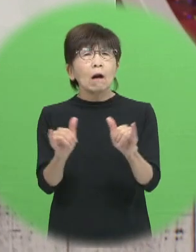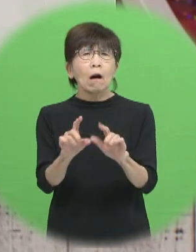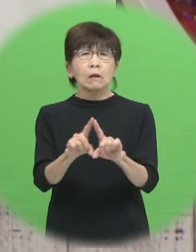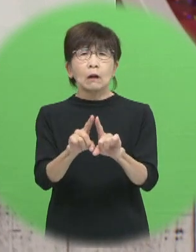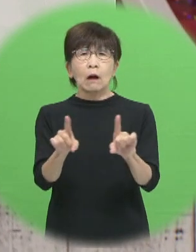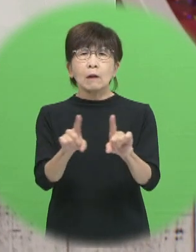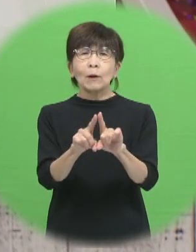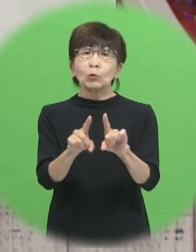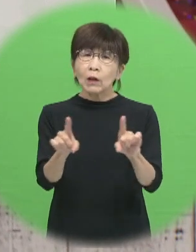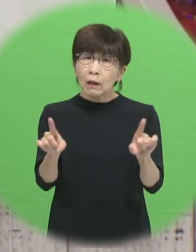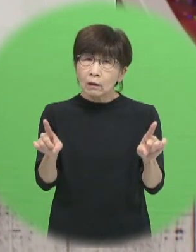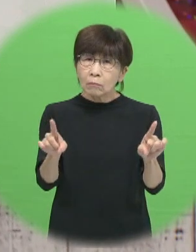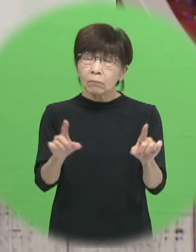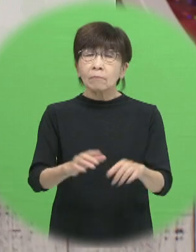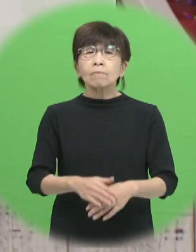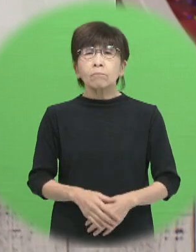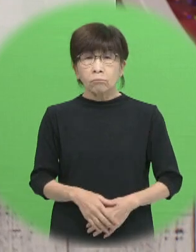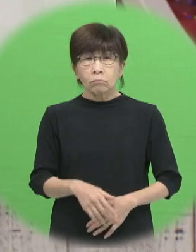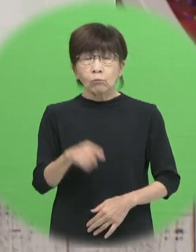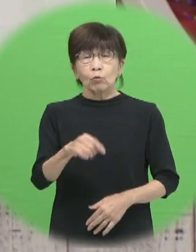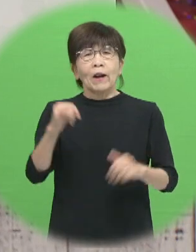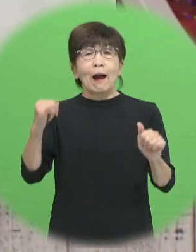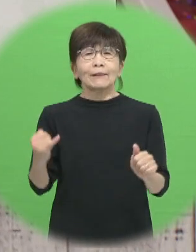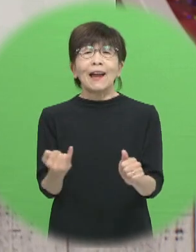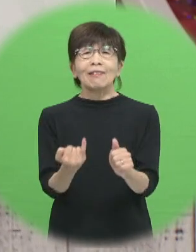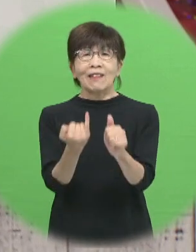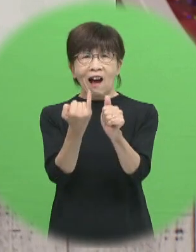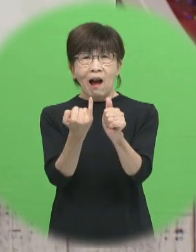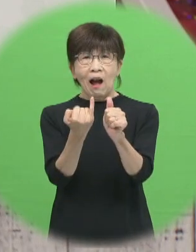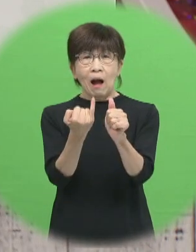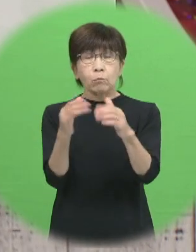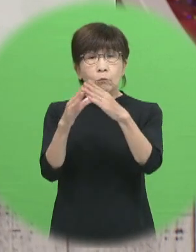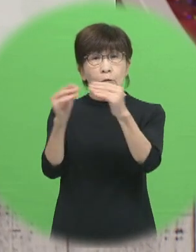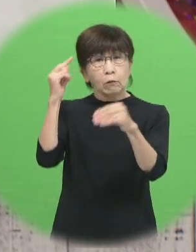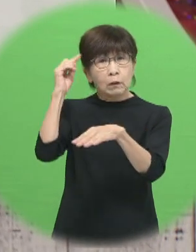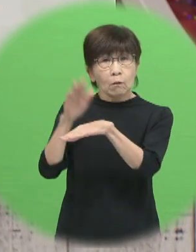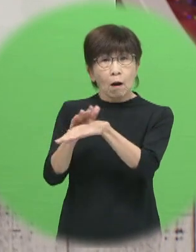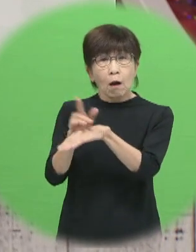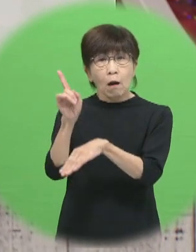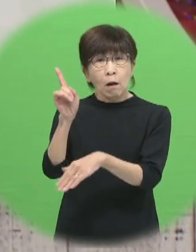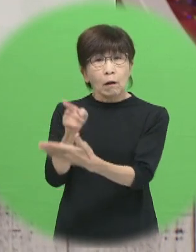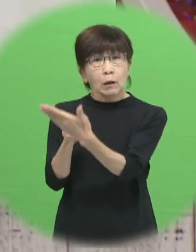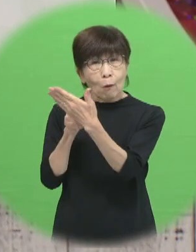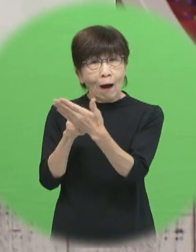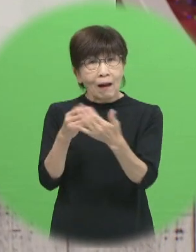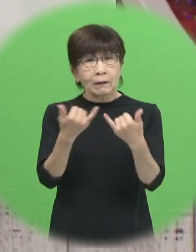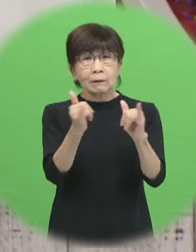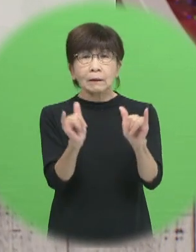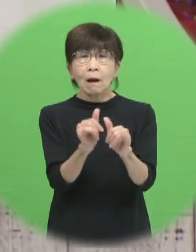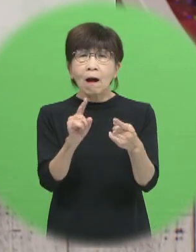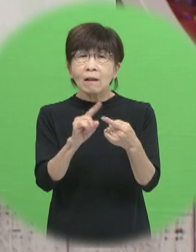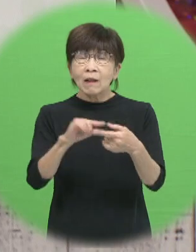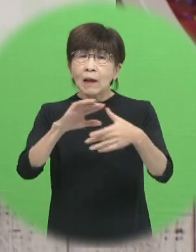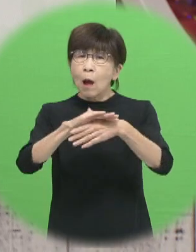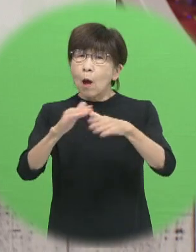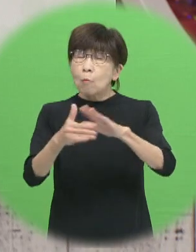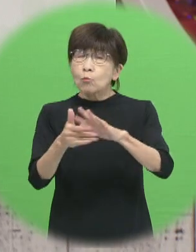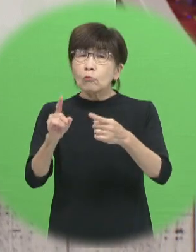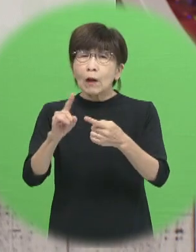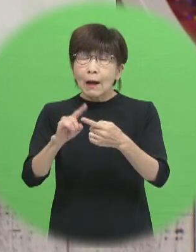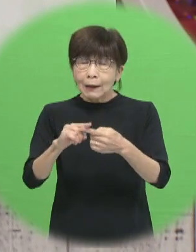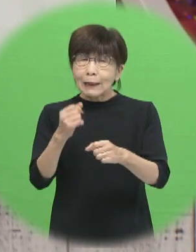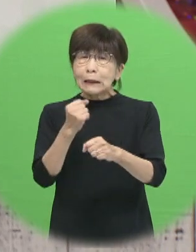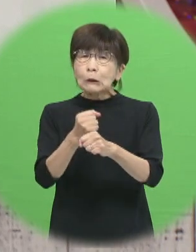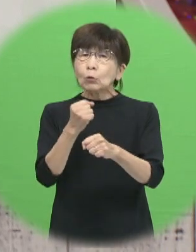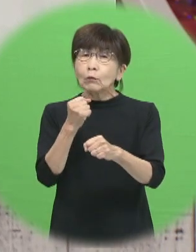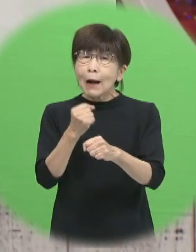ね、でこれがジェンダーで、国の方は社会的文化的に形成された性別っ